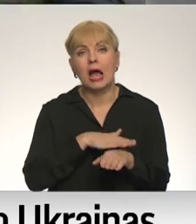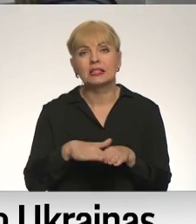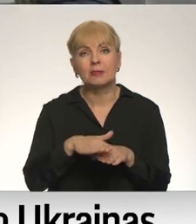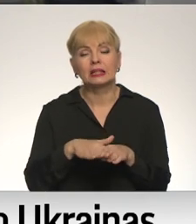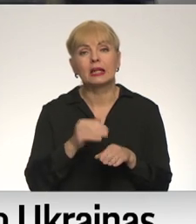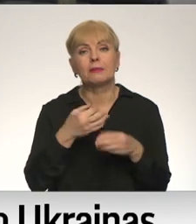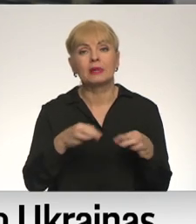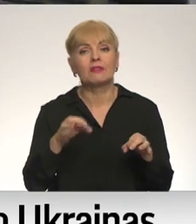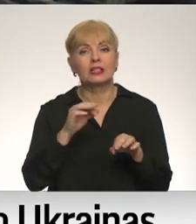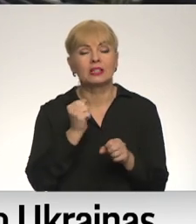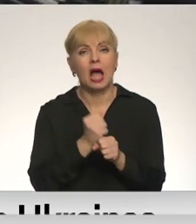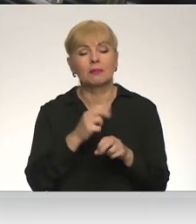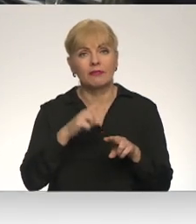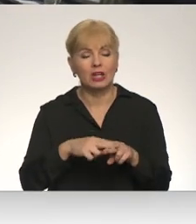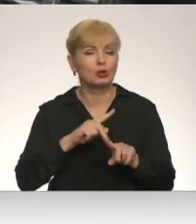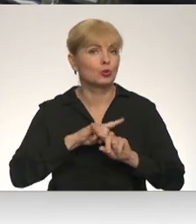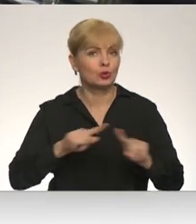uzreiz. Prijatnie ļudi.